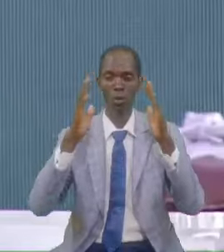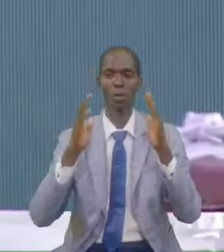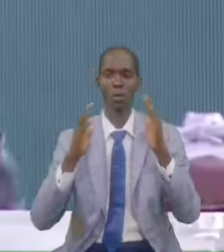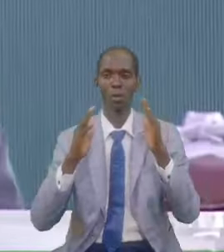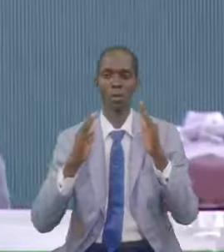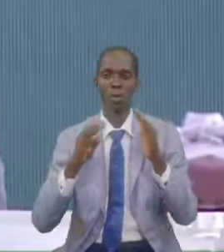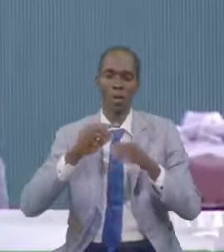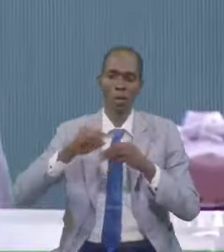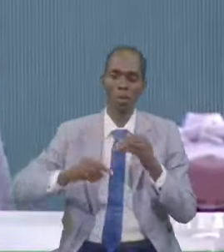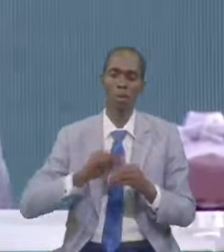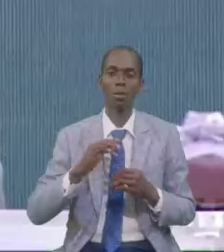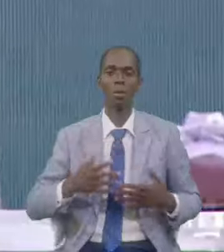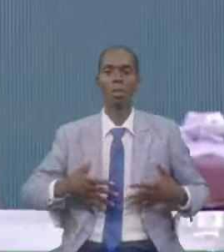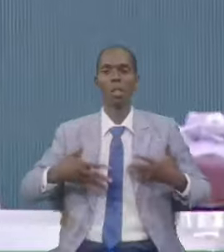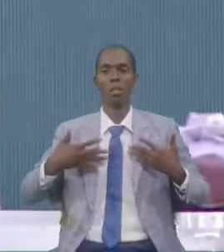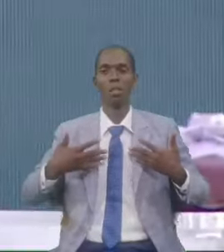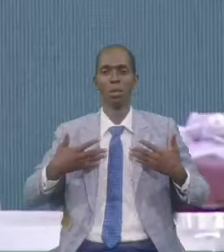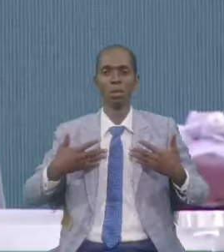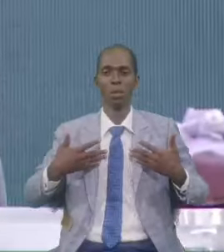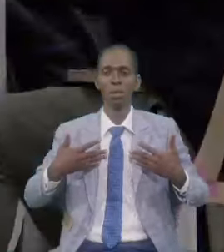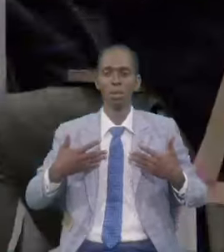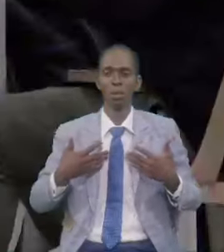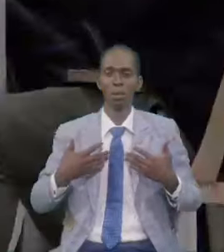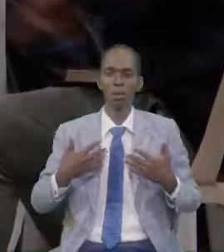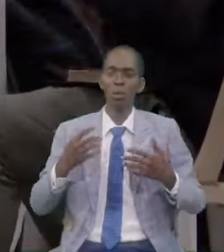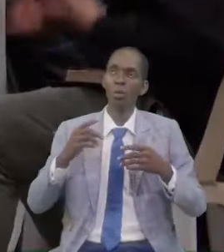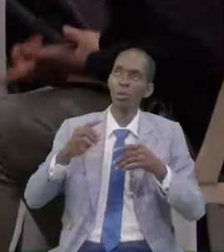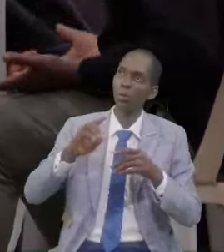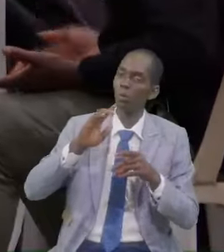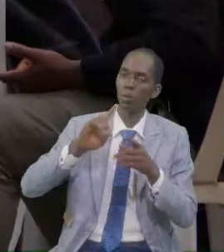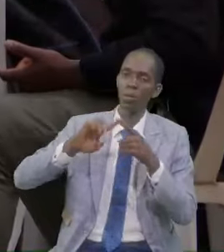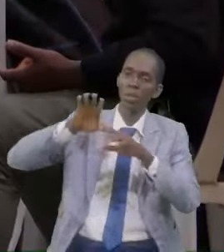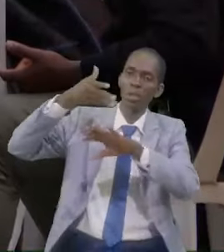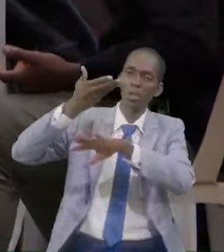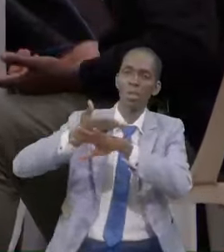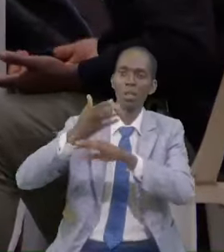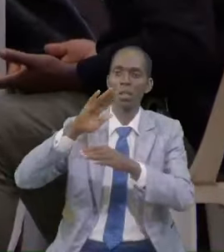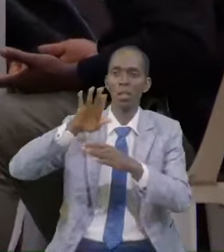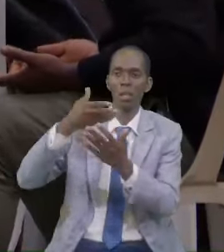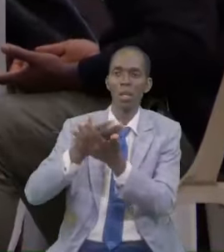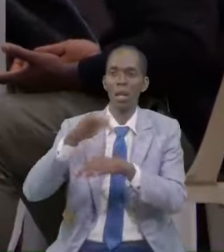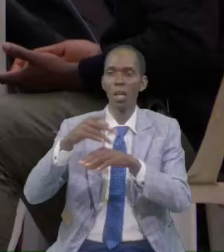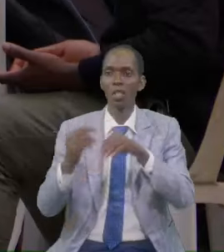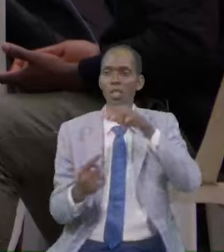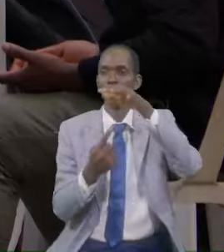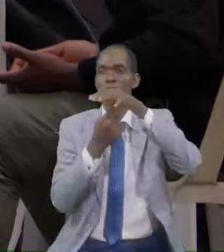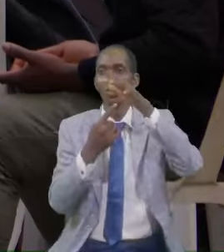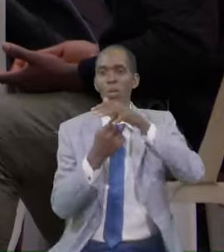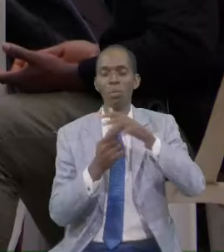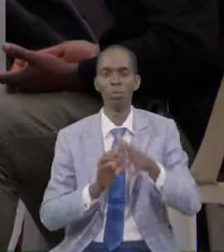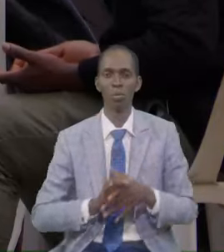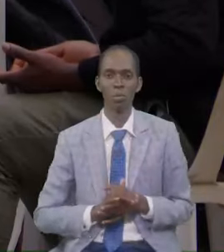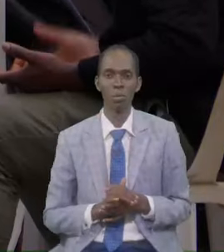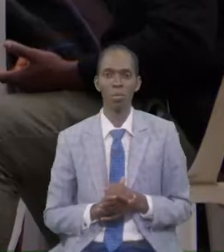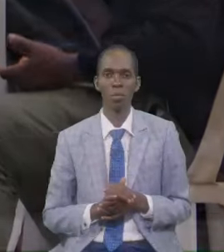జీవితంలో పైకొచ్చేవారు. Knowing the peak of the mountain you are going to get to. వారు వెళ్ళబోతున్న పర్వతాగ్ర భాగాన్ని ఎరిగిన వారు. The